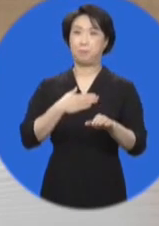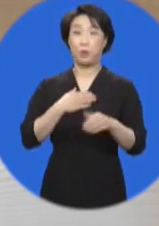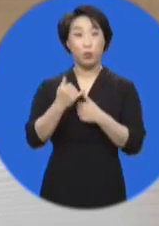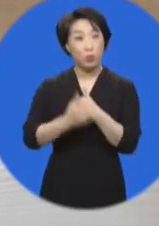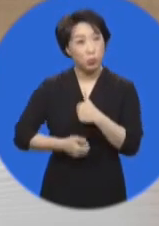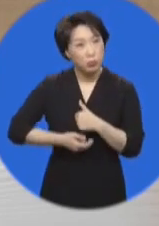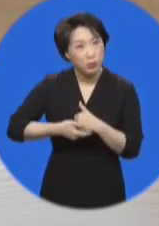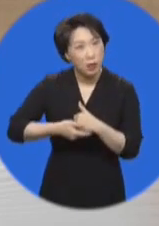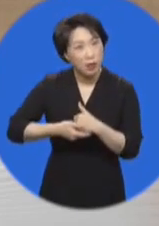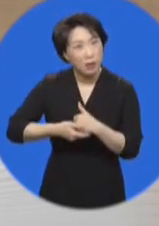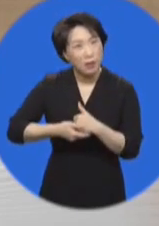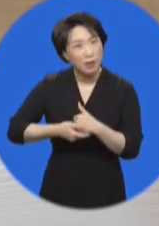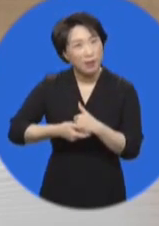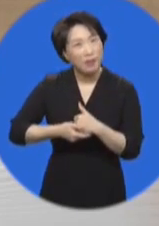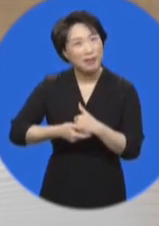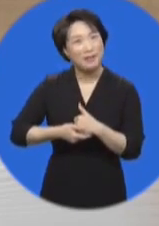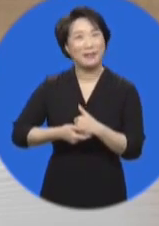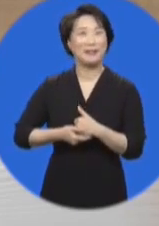섬긴다.